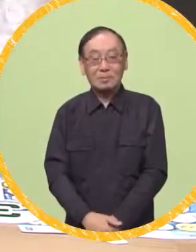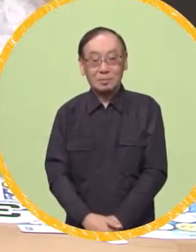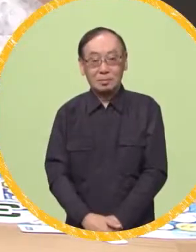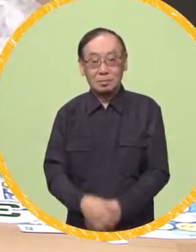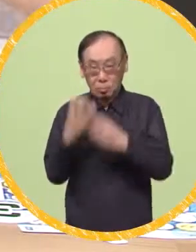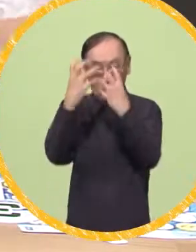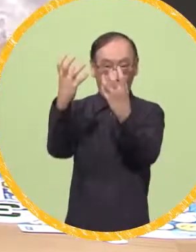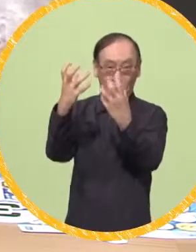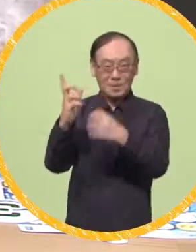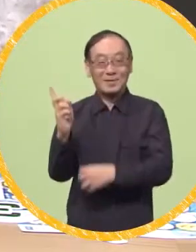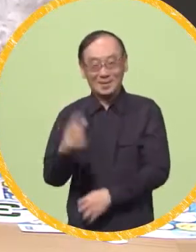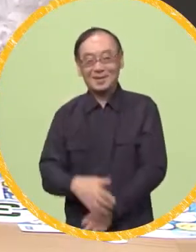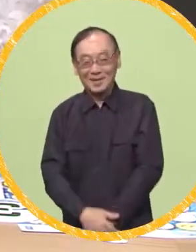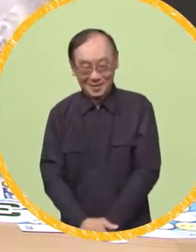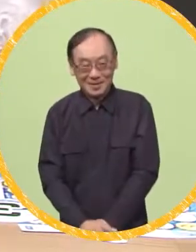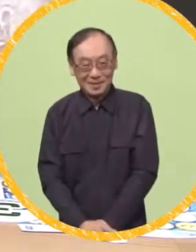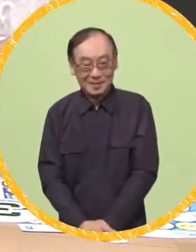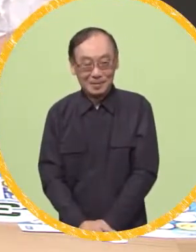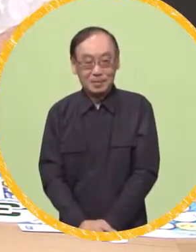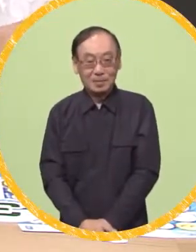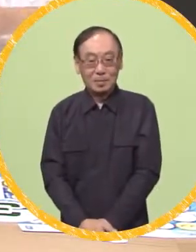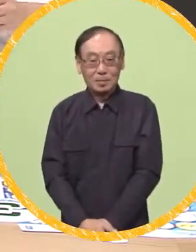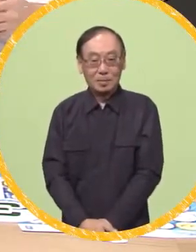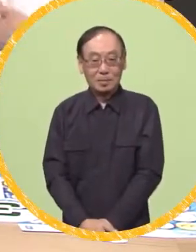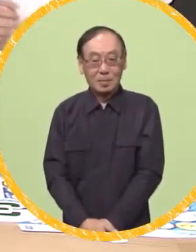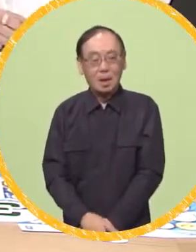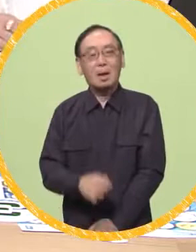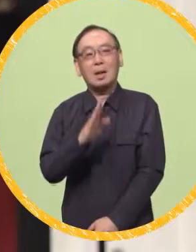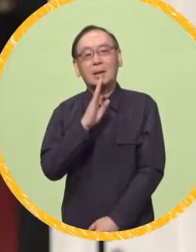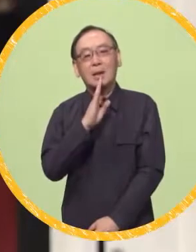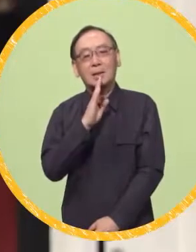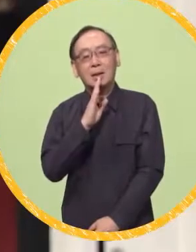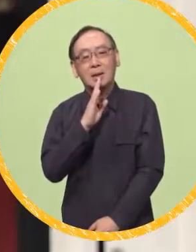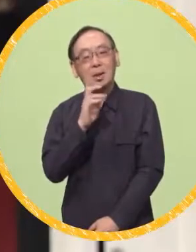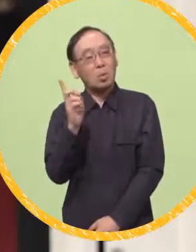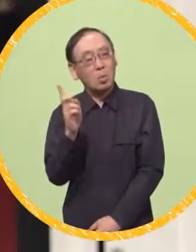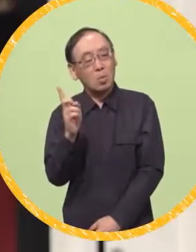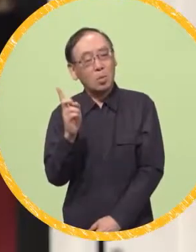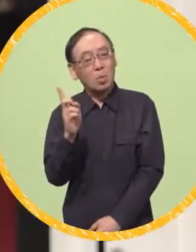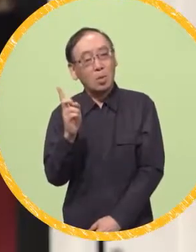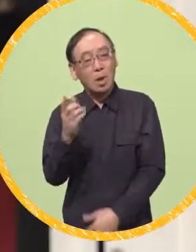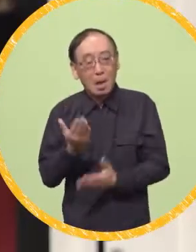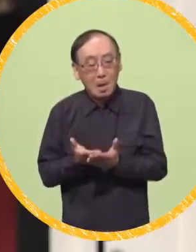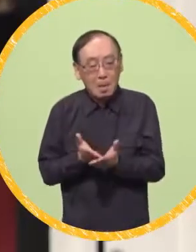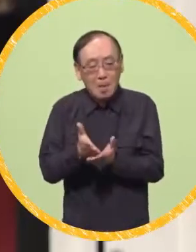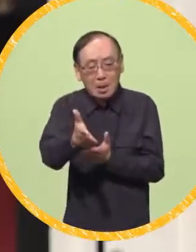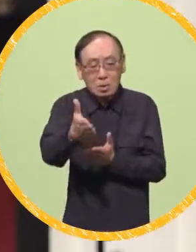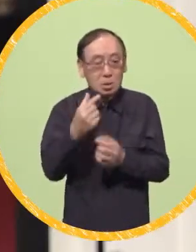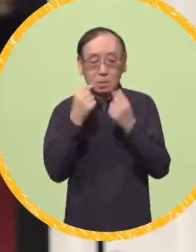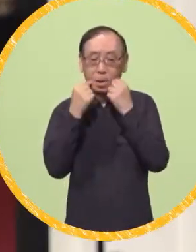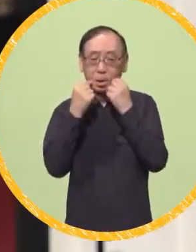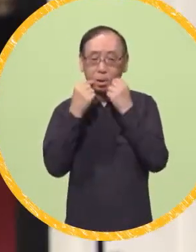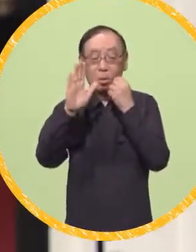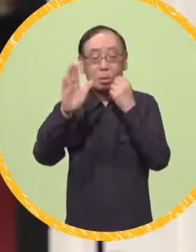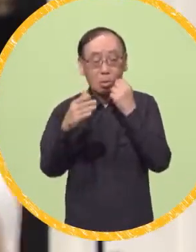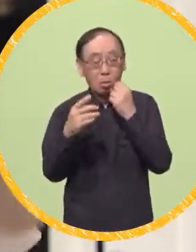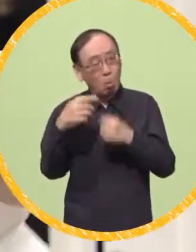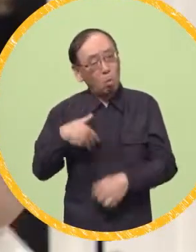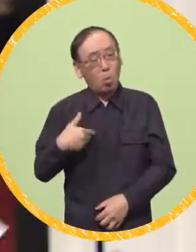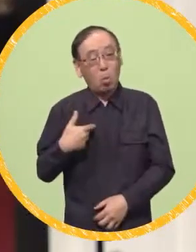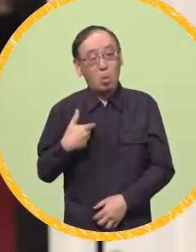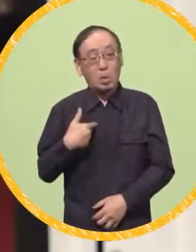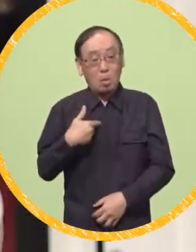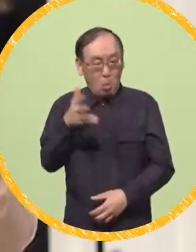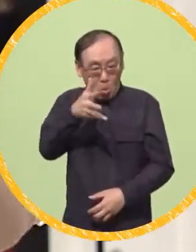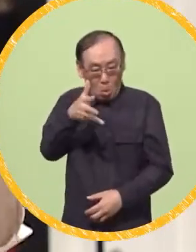驚いちゃったねちょっとなので旧よねー確かになんかくねその真っすぐ進めないと聞いてもなくピンとこないけど秋